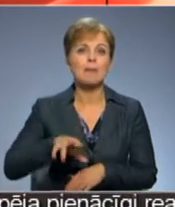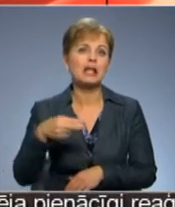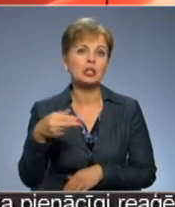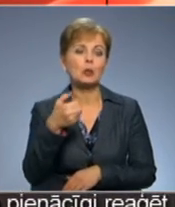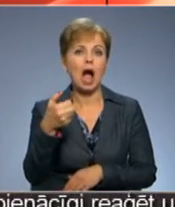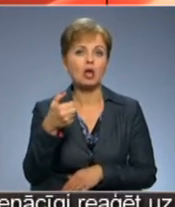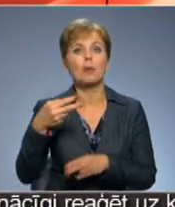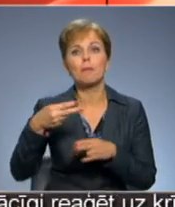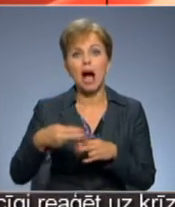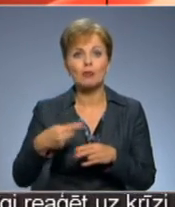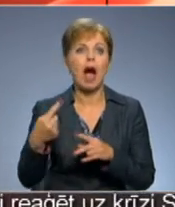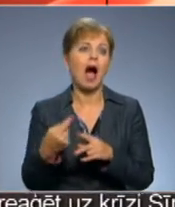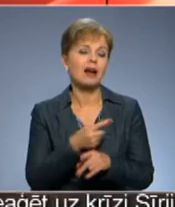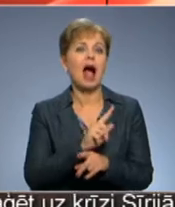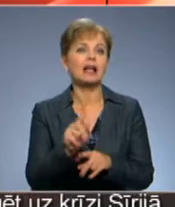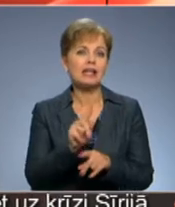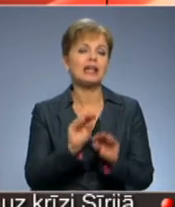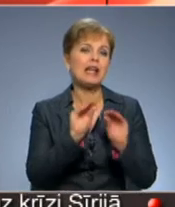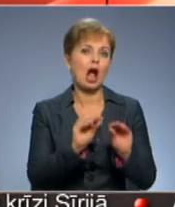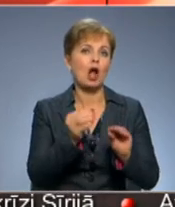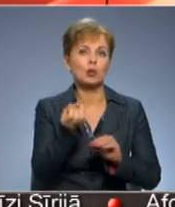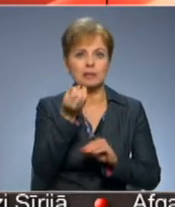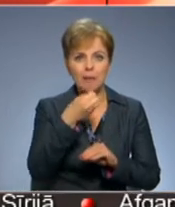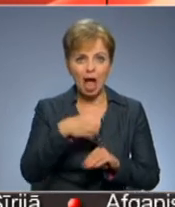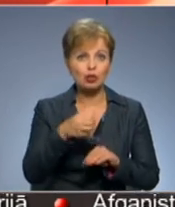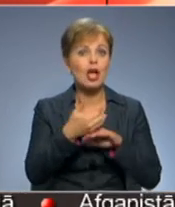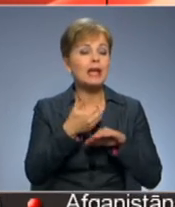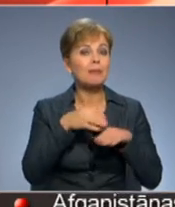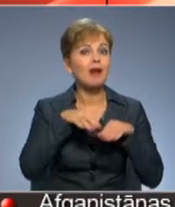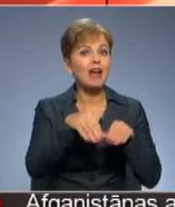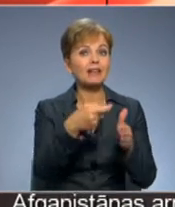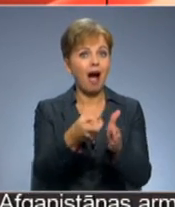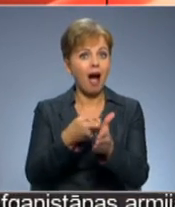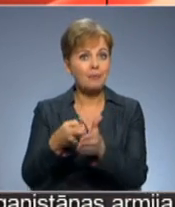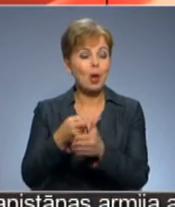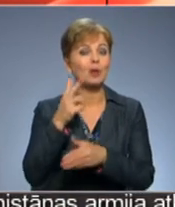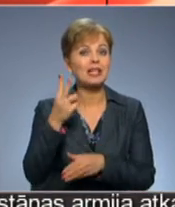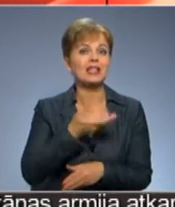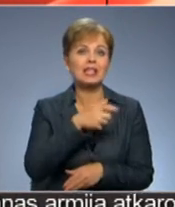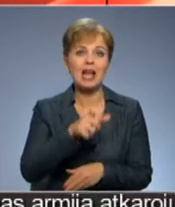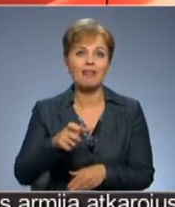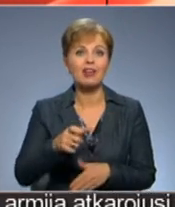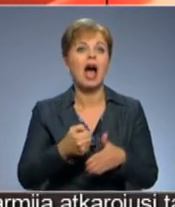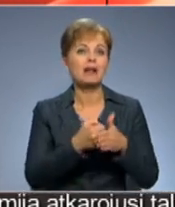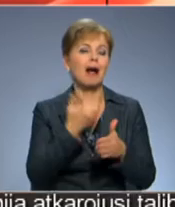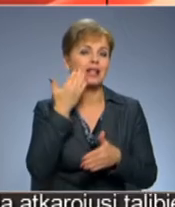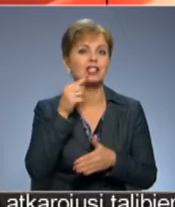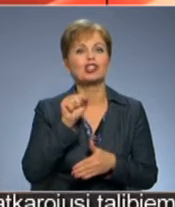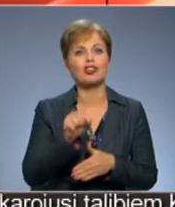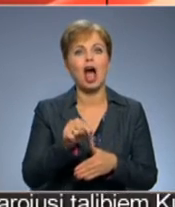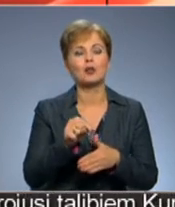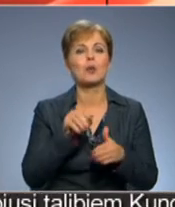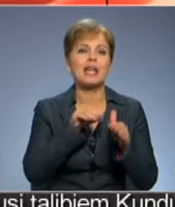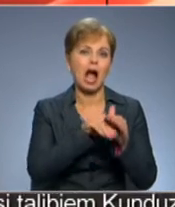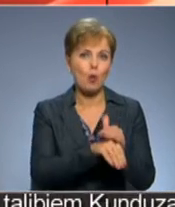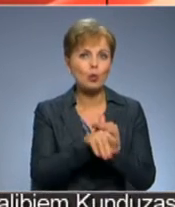atkal iekārtots bērnudārs. Iepriekš veiktā aptauja liecināja, ka iedzīvotāji atbalsta iecer par šādu ieguldījumu, un tagad, kad iestāde jau vērus durvis,